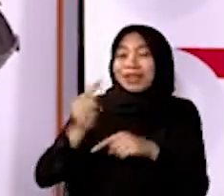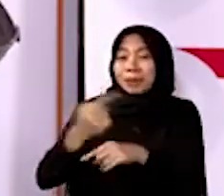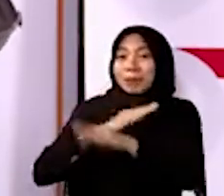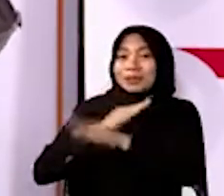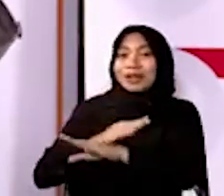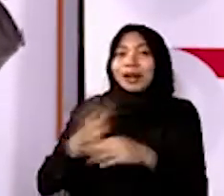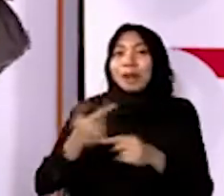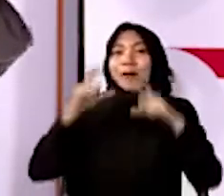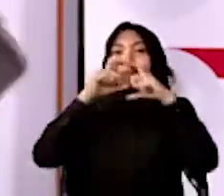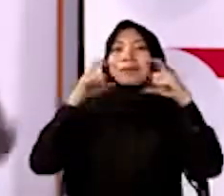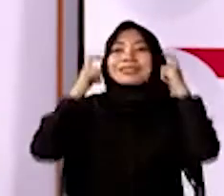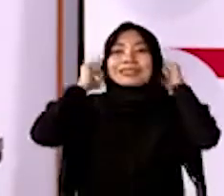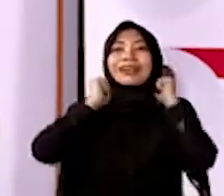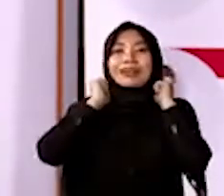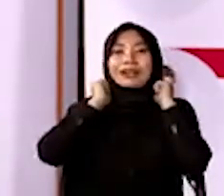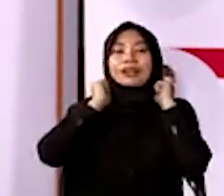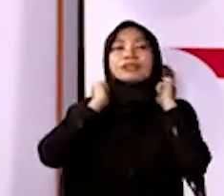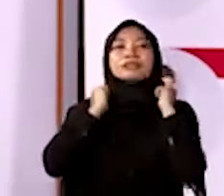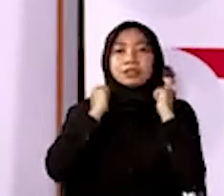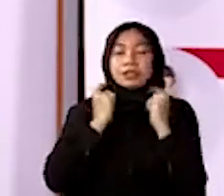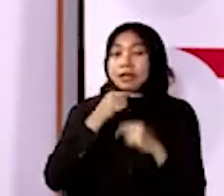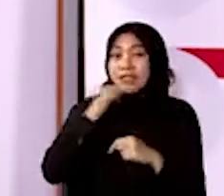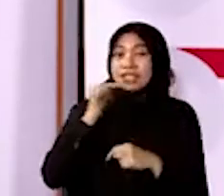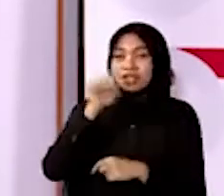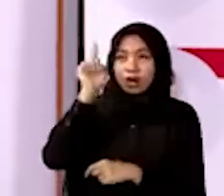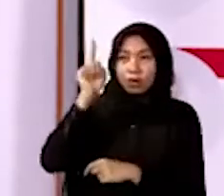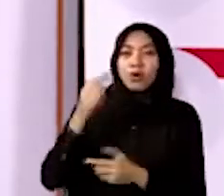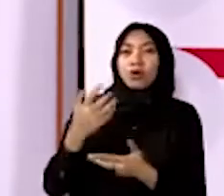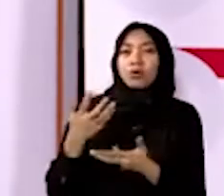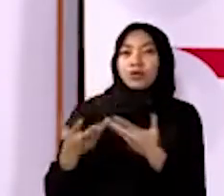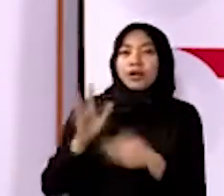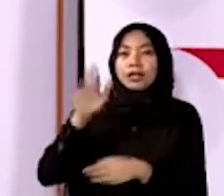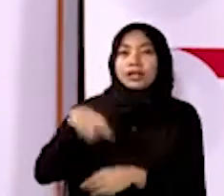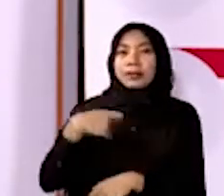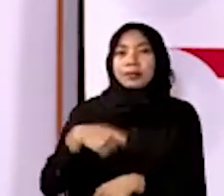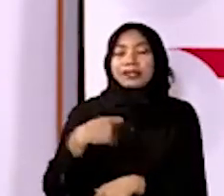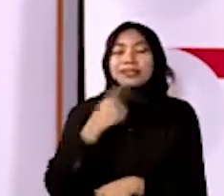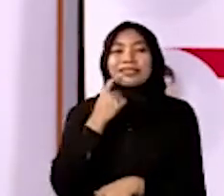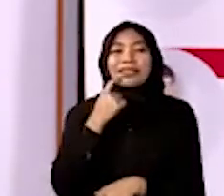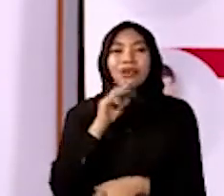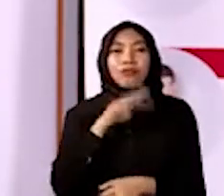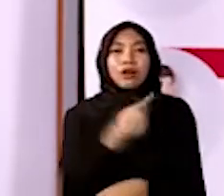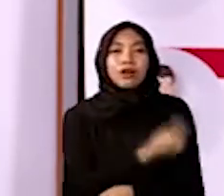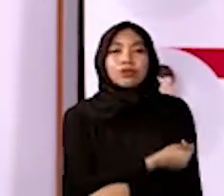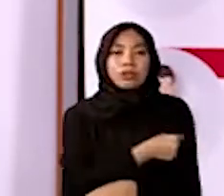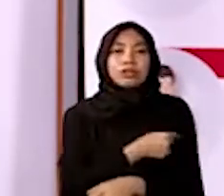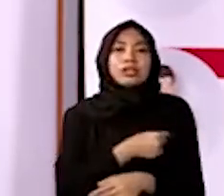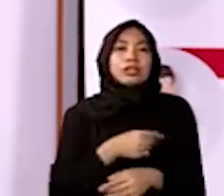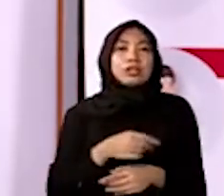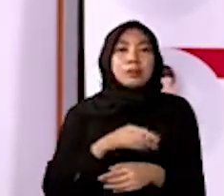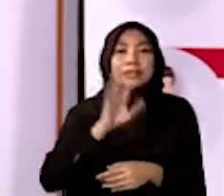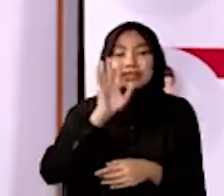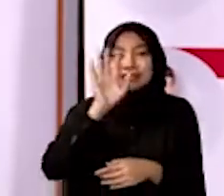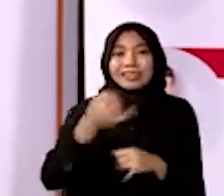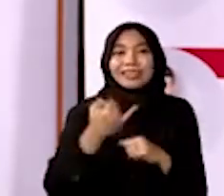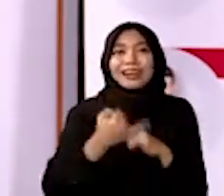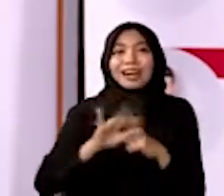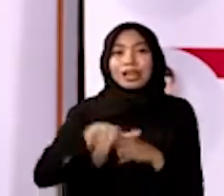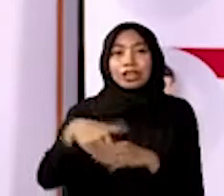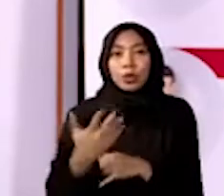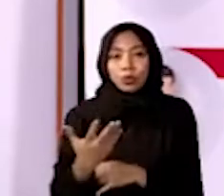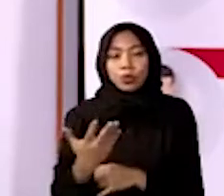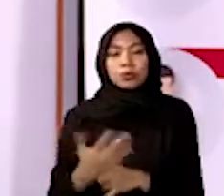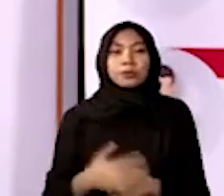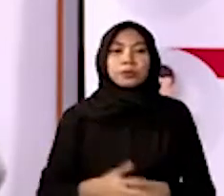ee belum ada sampai hari ini ya Insyaallah nanti pak menteri menyampaikan e dalam Kuartal keempat nanti sudah sampai vaksin di